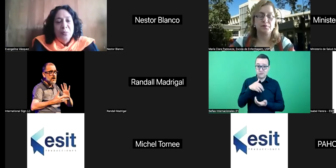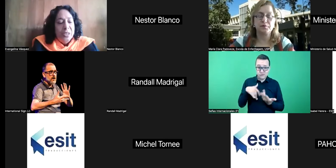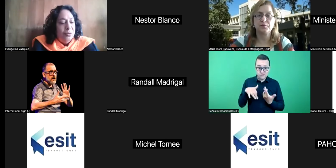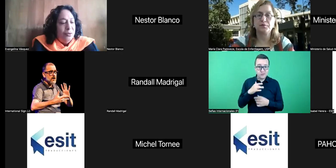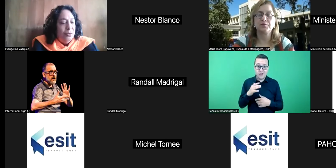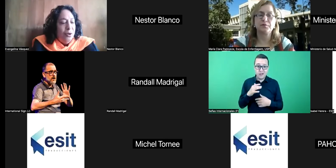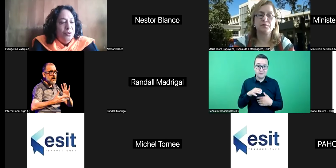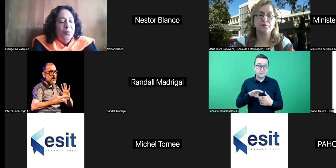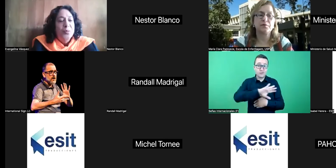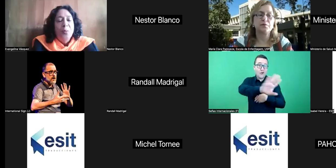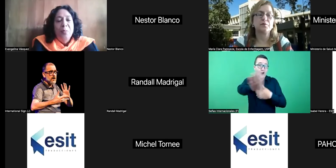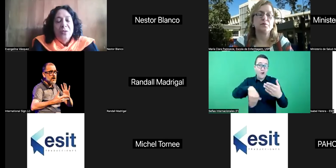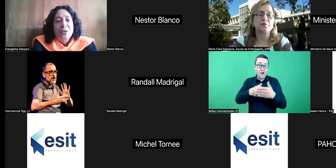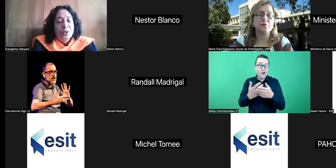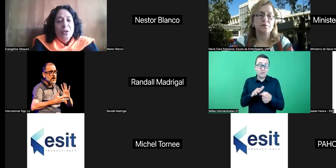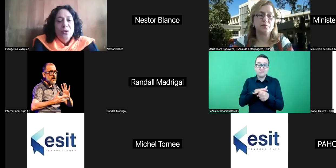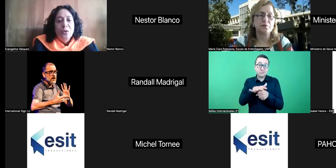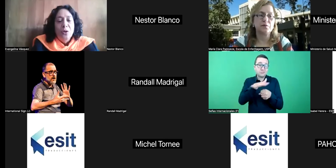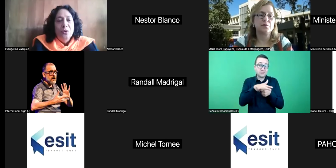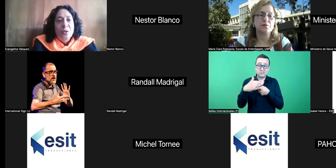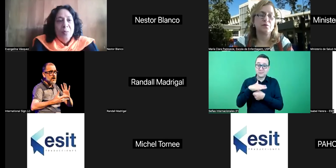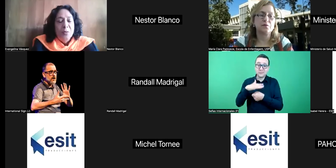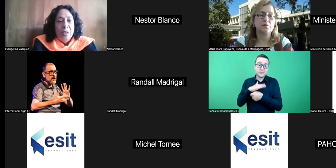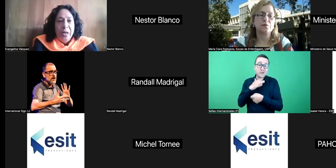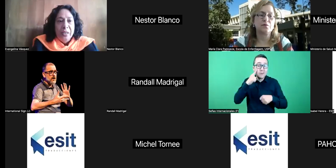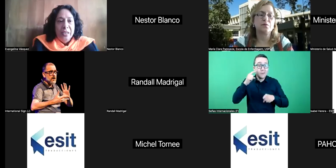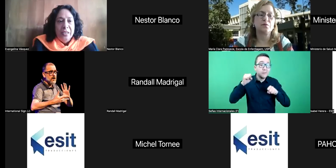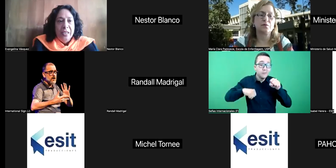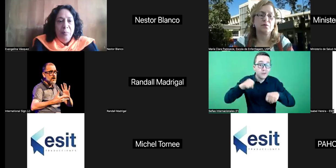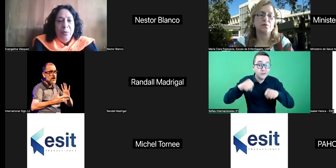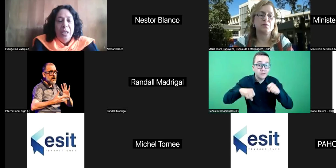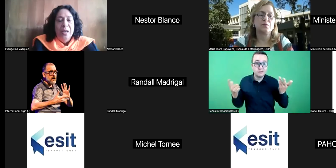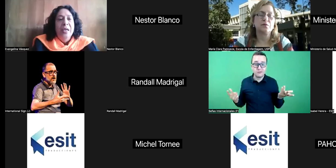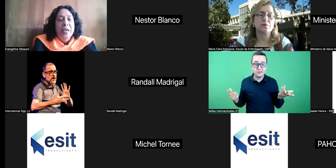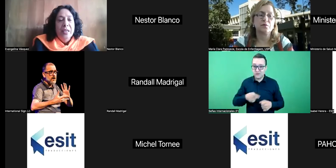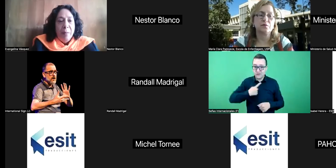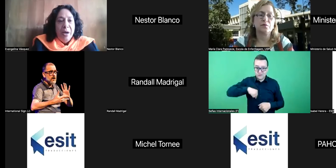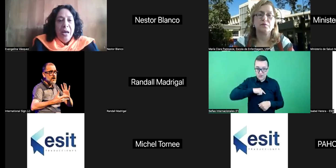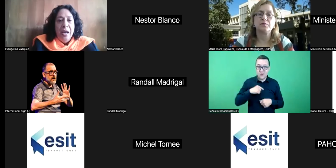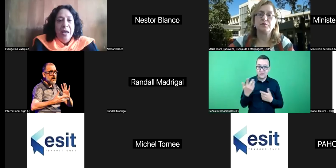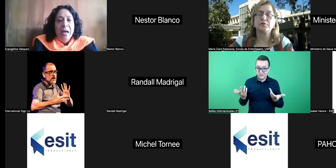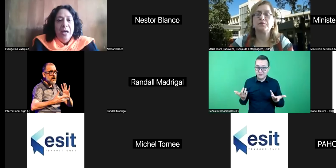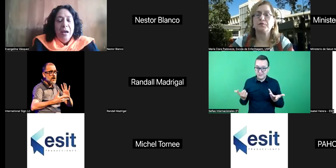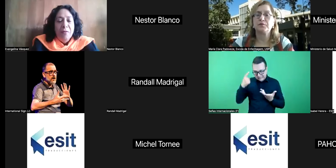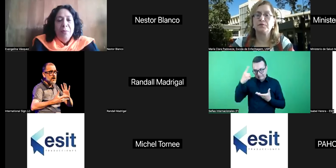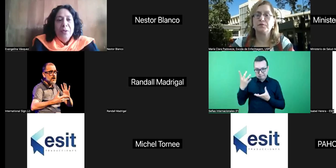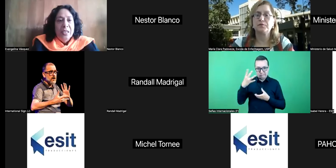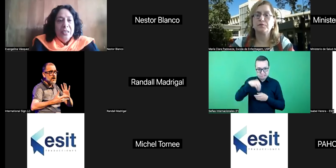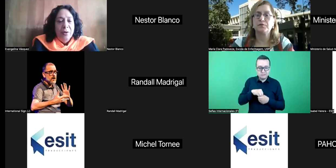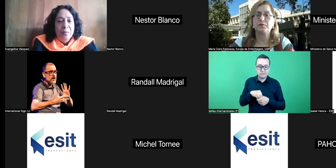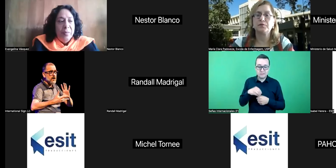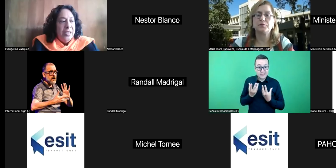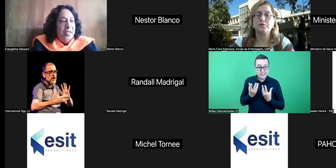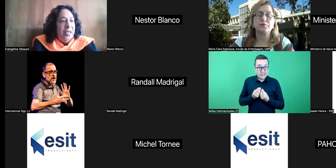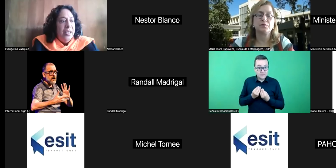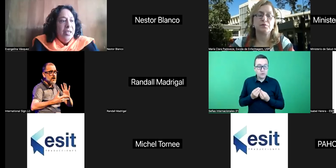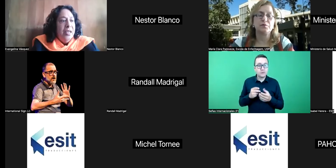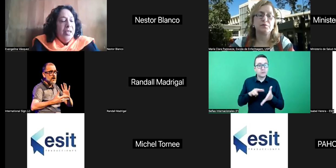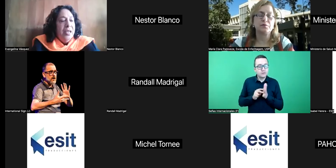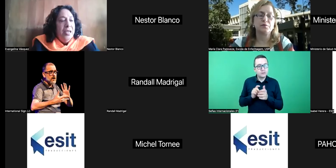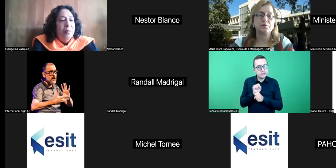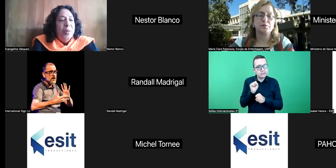risques. Mais la réalité, c'est qu'on est tous exposés à cela. On doit tous faire partie de cette équipe qui travaille